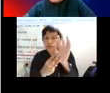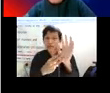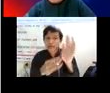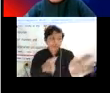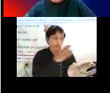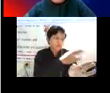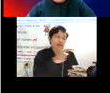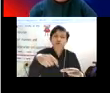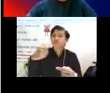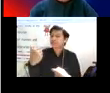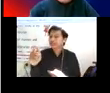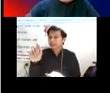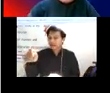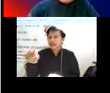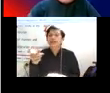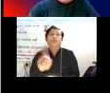miring materi mendeley